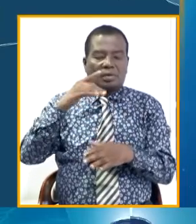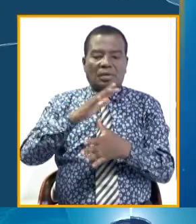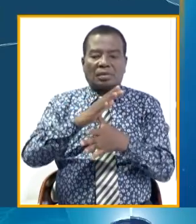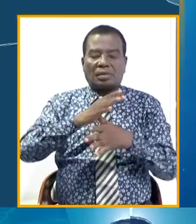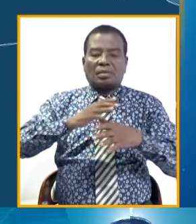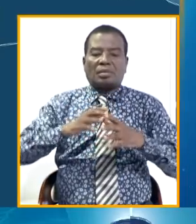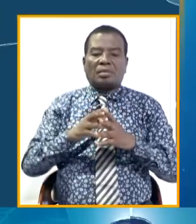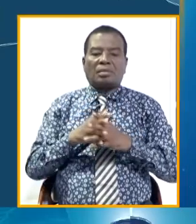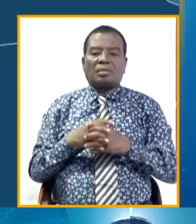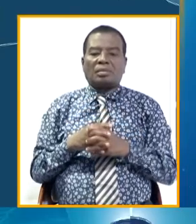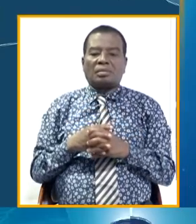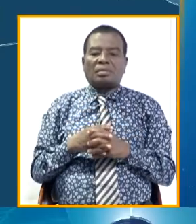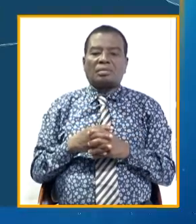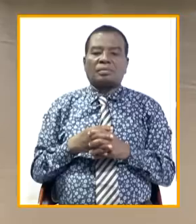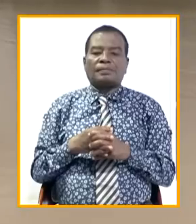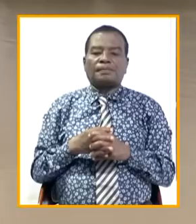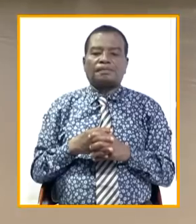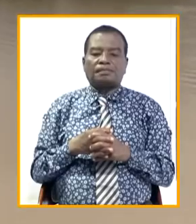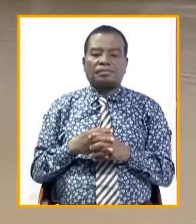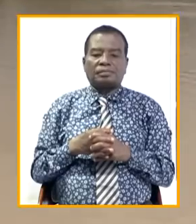avec Ami Sissoko.